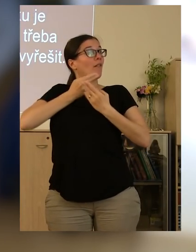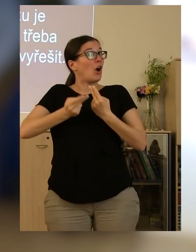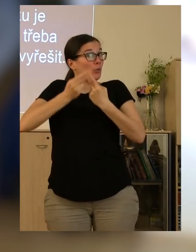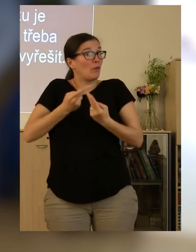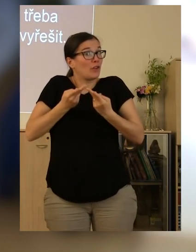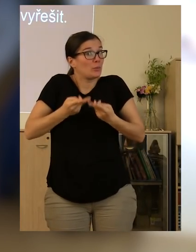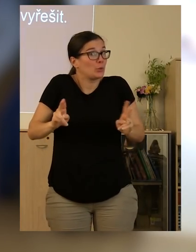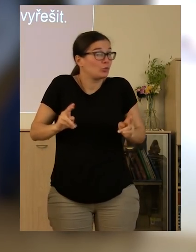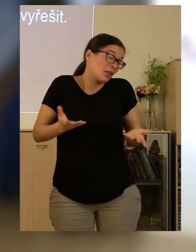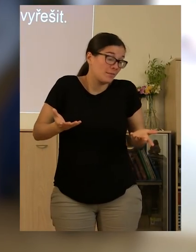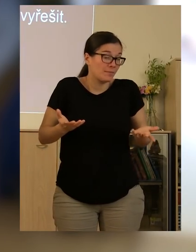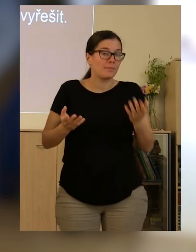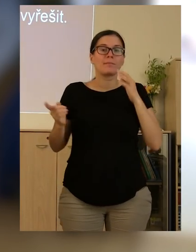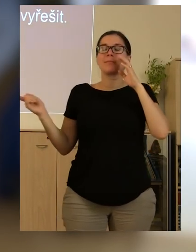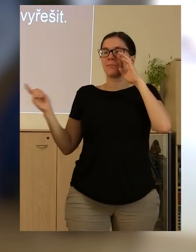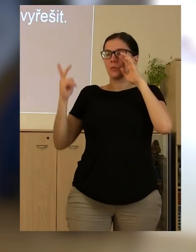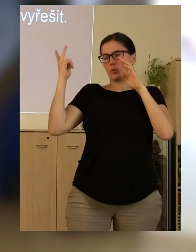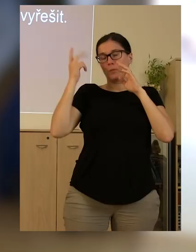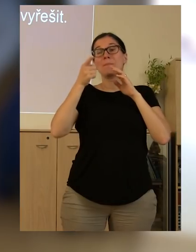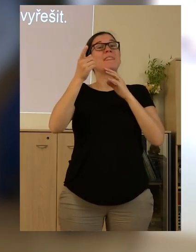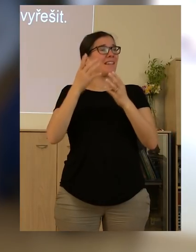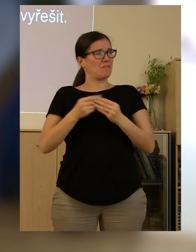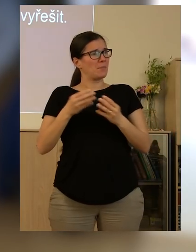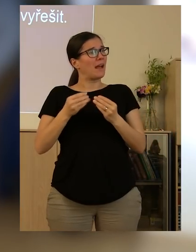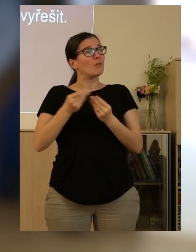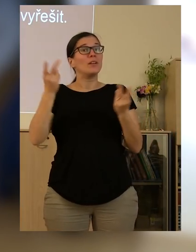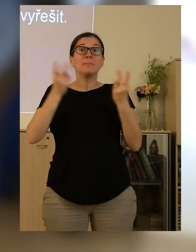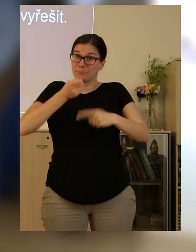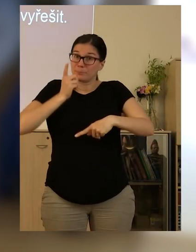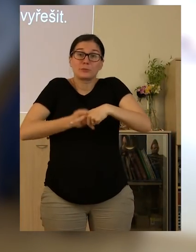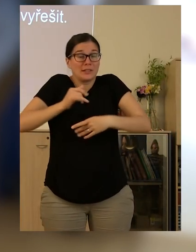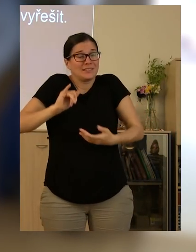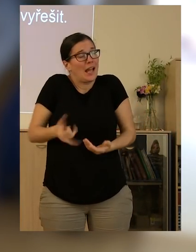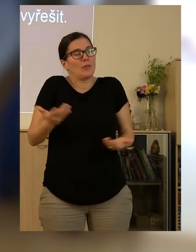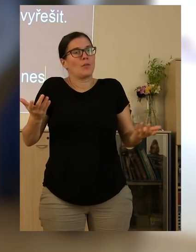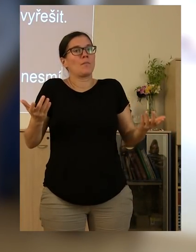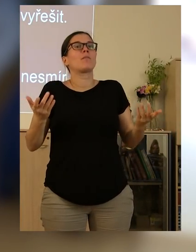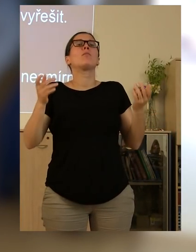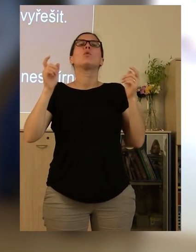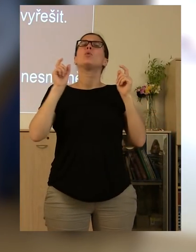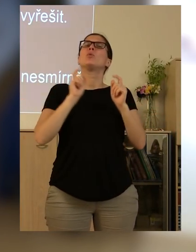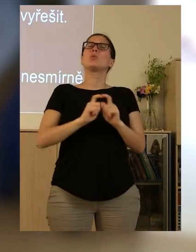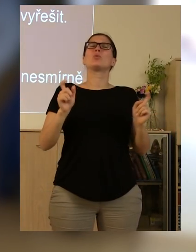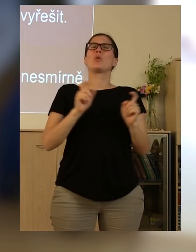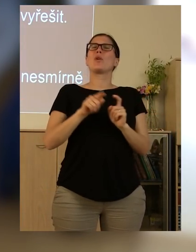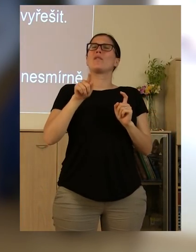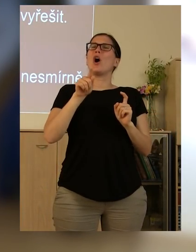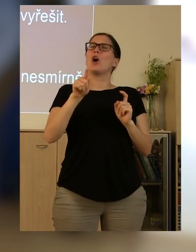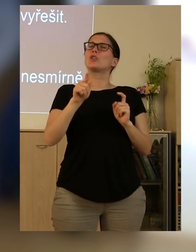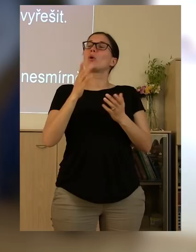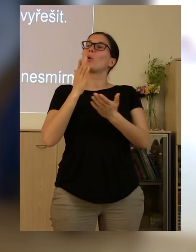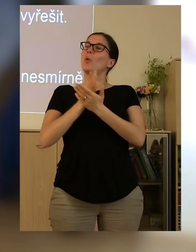platíme za obojí. Víte co, to, co říkáte, je vlastně nesmírně přesný, protože jakoby v tom je už to vědomí